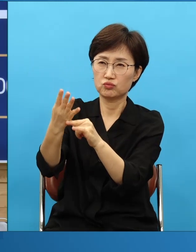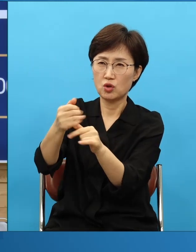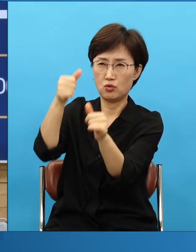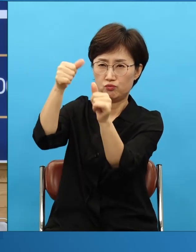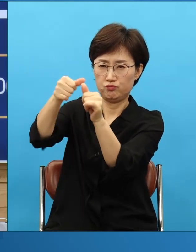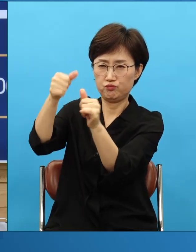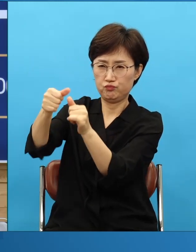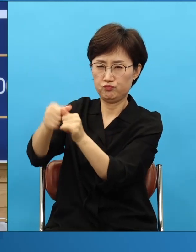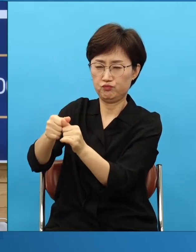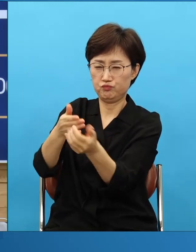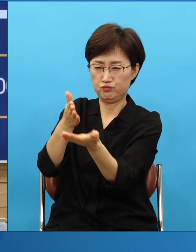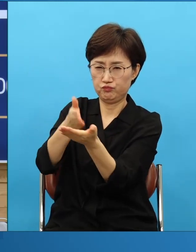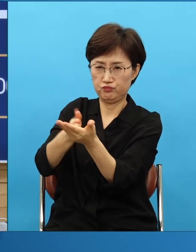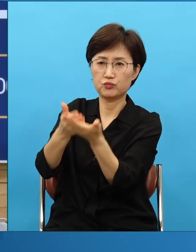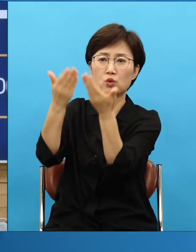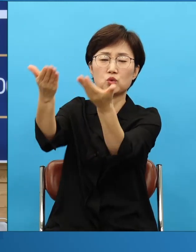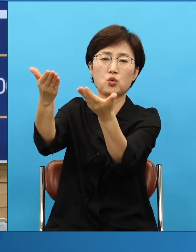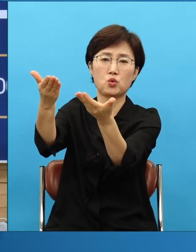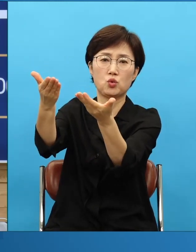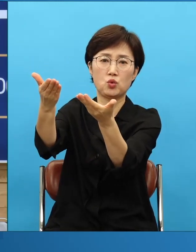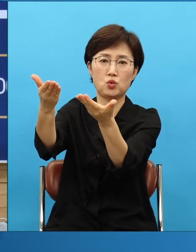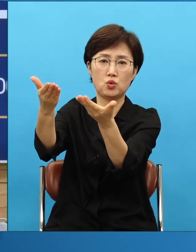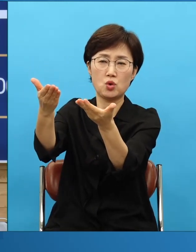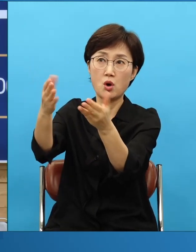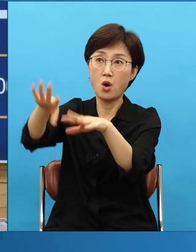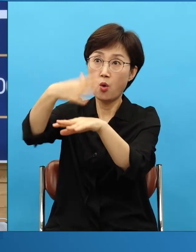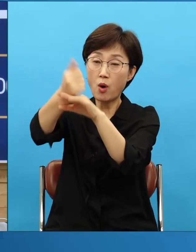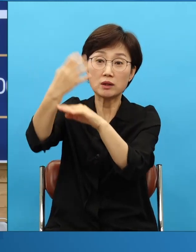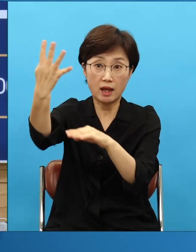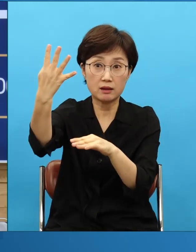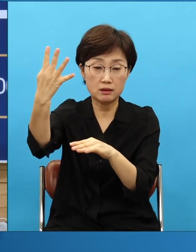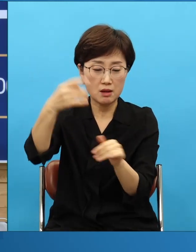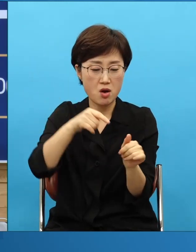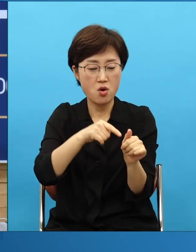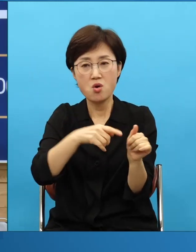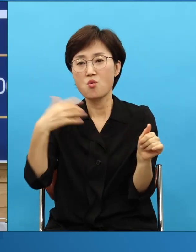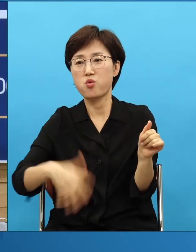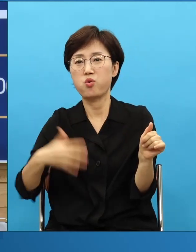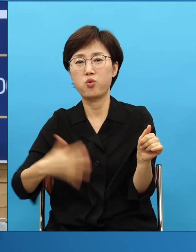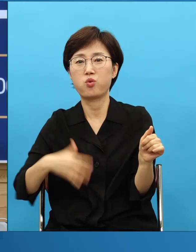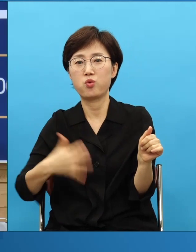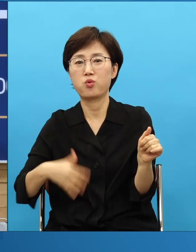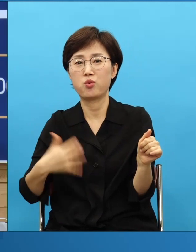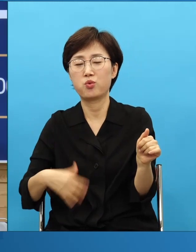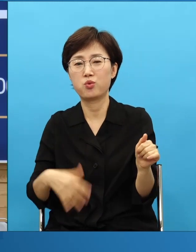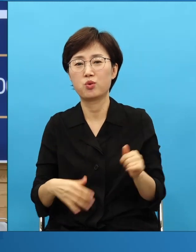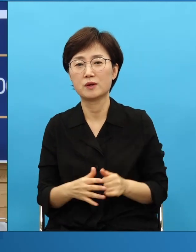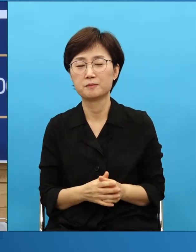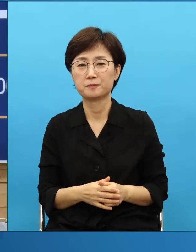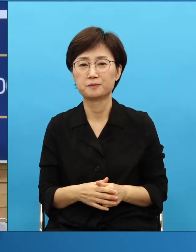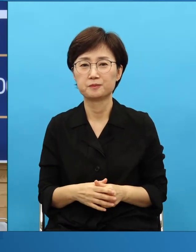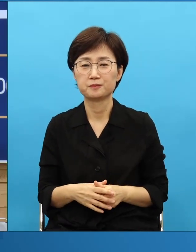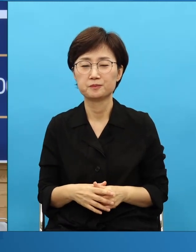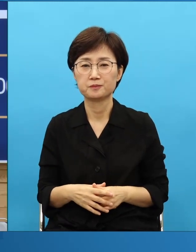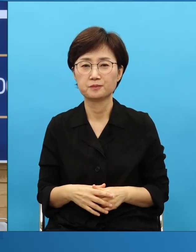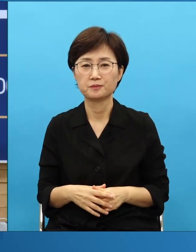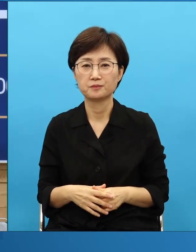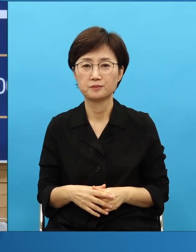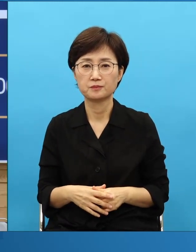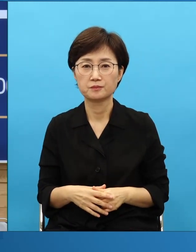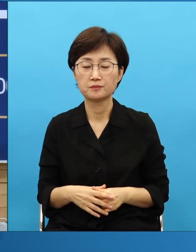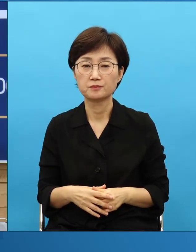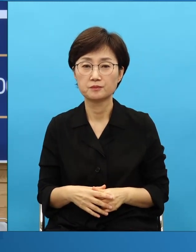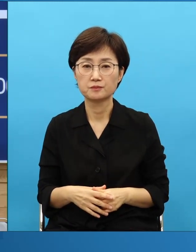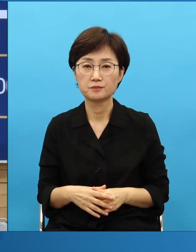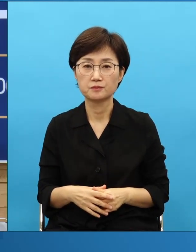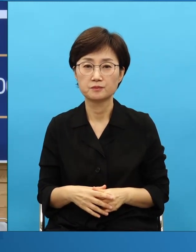고레스까지 이렇게 은혜 받아요. And so we see that 4 kings, Nebuchadnezzar, Belteshazzar, Tyrus, and Cyrus, all these individuals received God's grace through him. 그게 뭡니까?